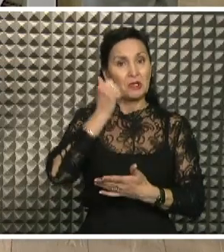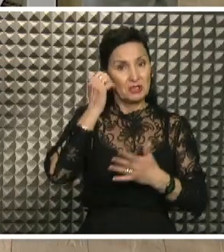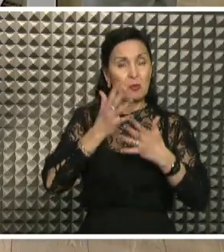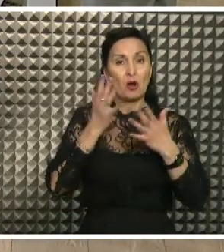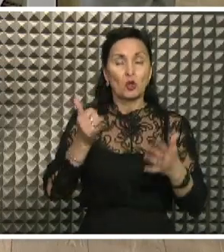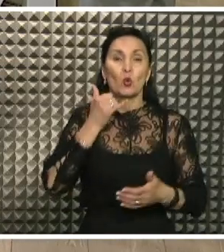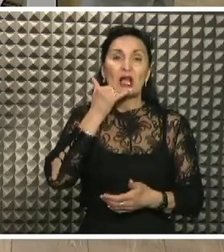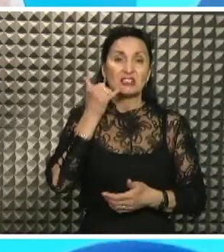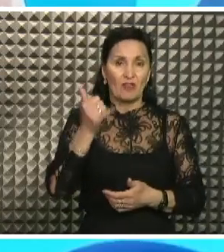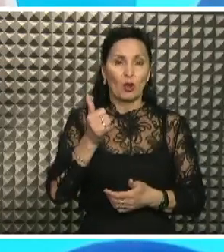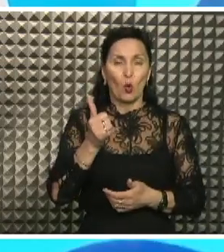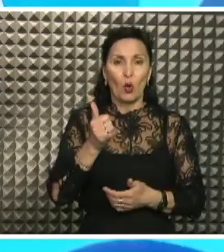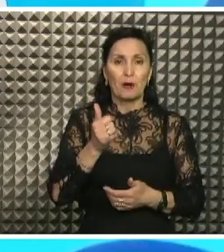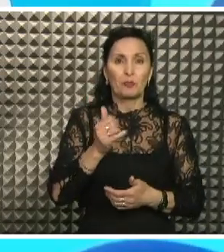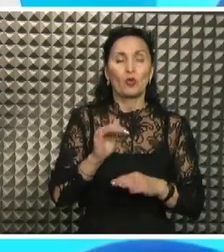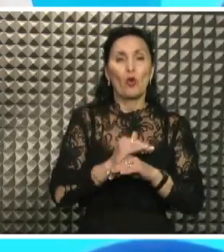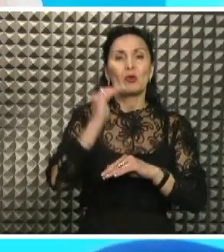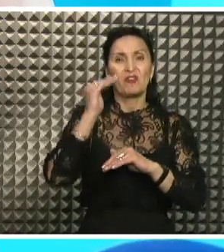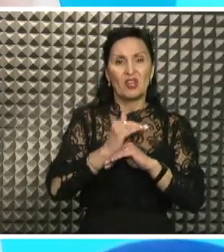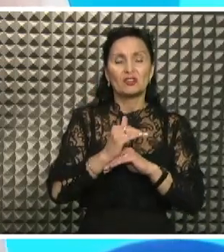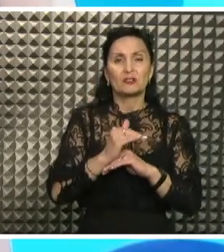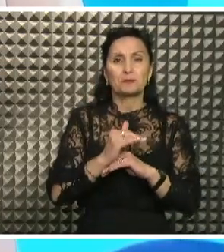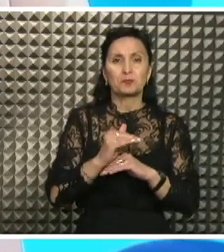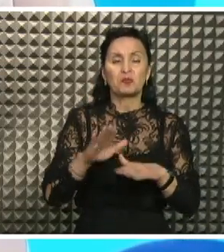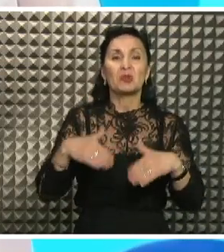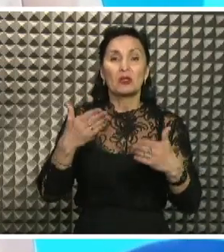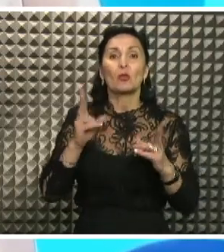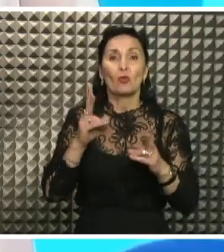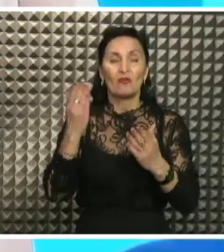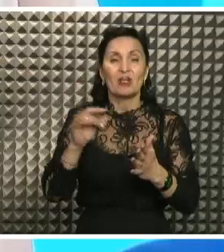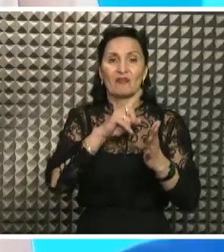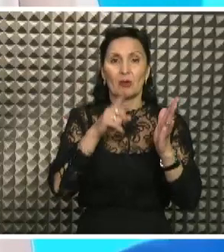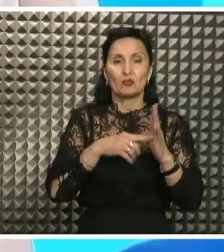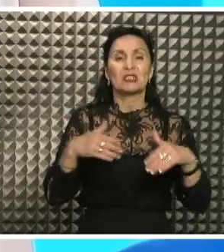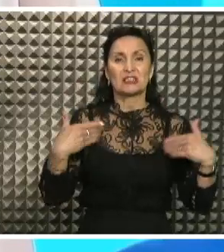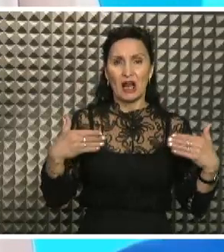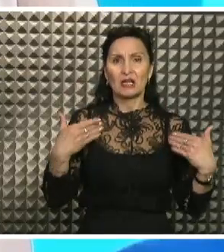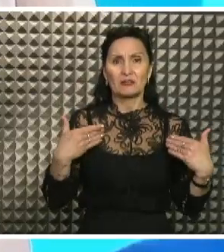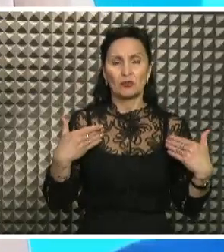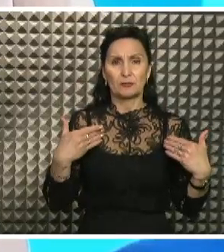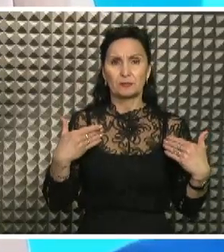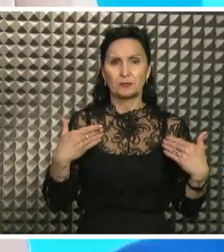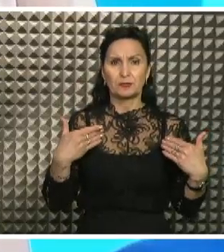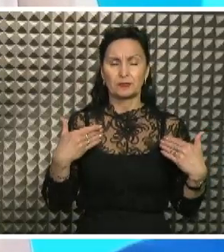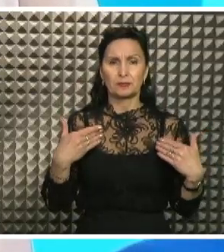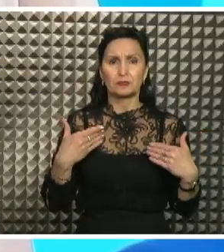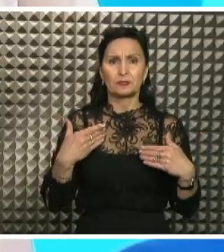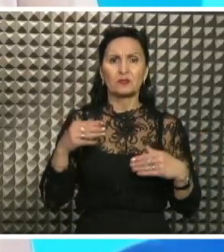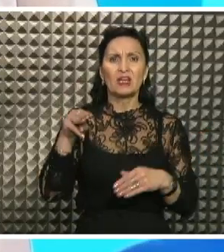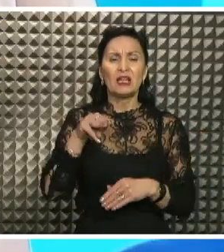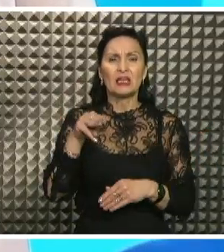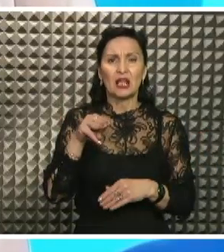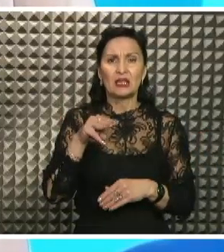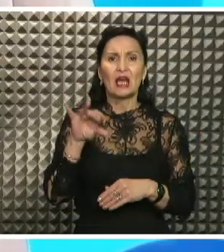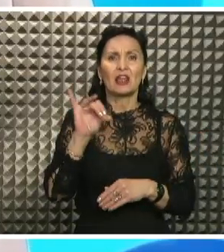нас звонок в студию. Добрый вечер. Представьтесь, пожалуйста, и ваш вопрос. Здравствуйте. Здравствуйте. Татьяна